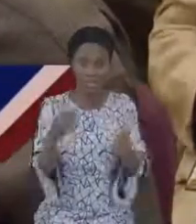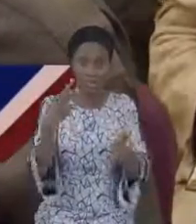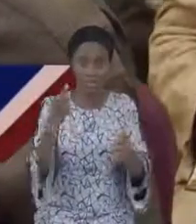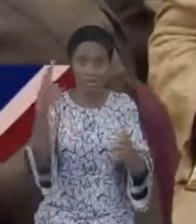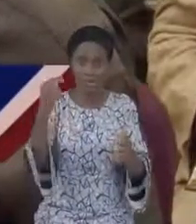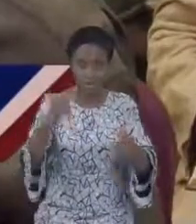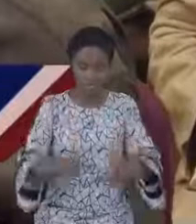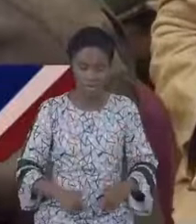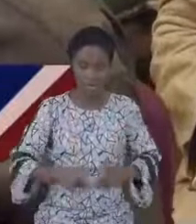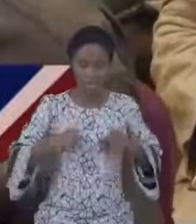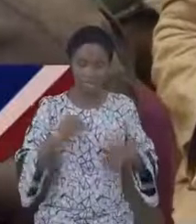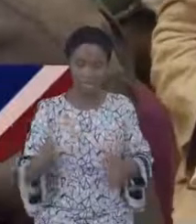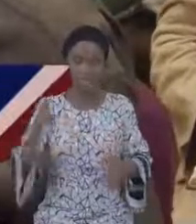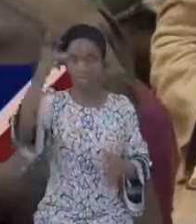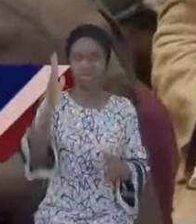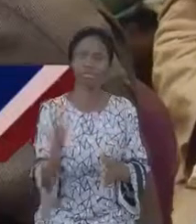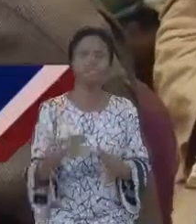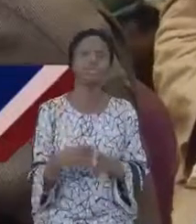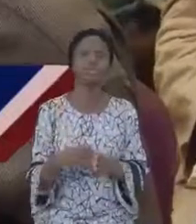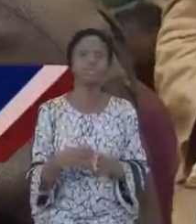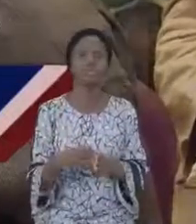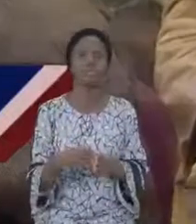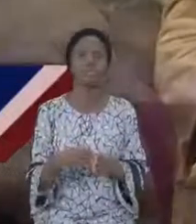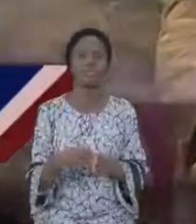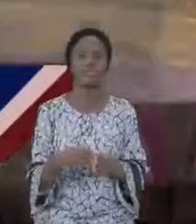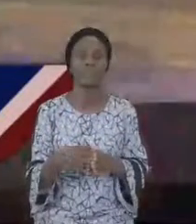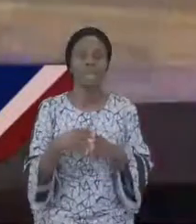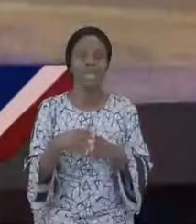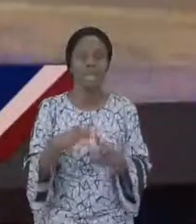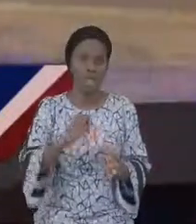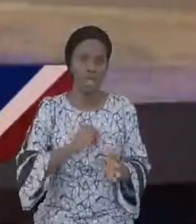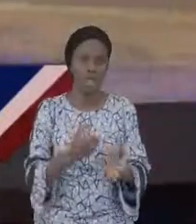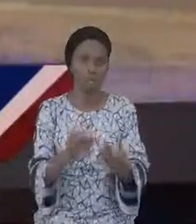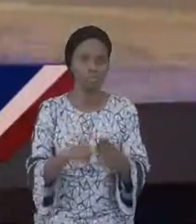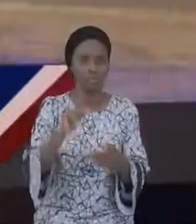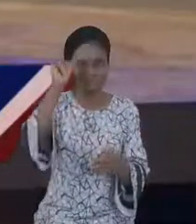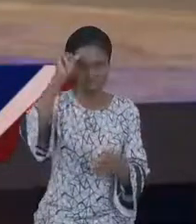vivant. Je vais revenir à ce verset, mais que je vous rappelle ceci.